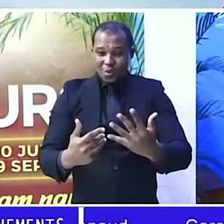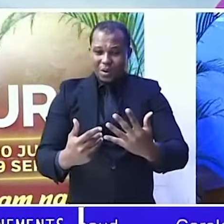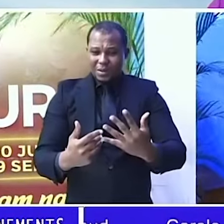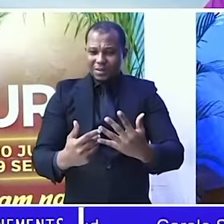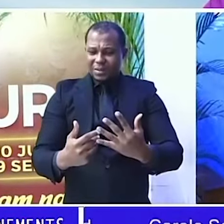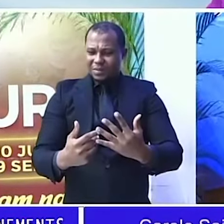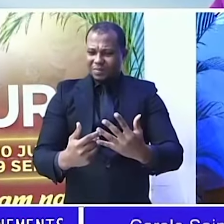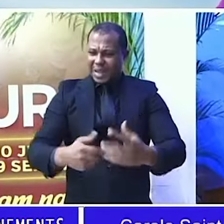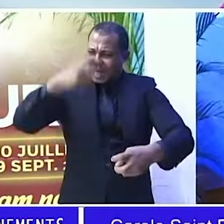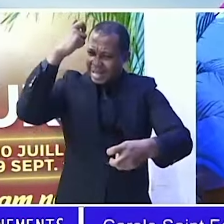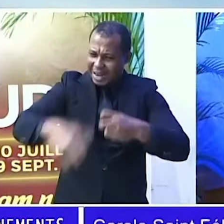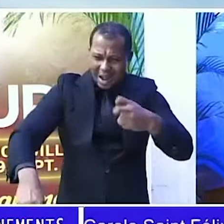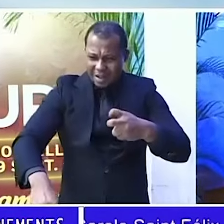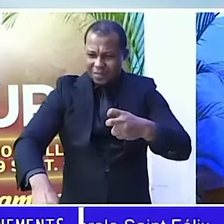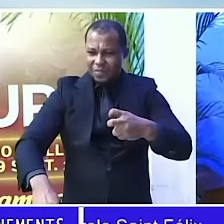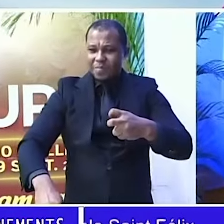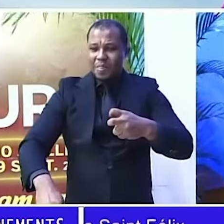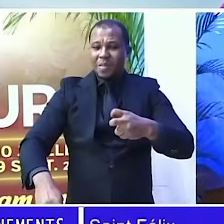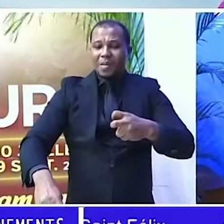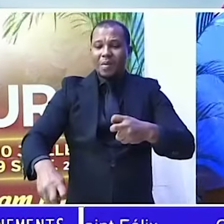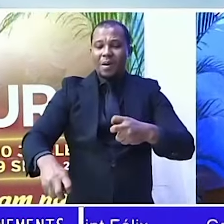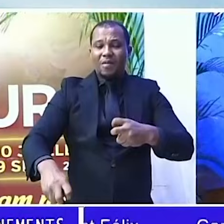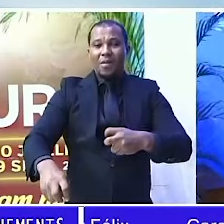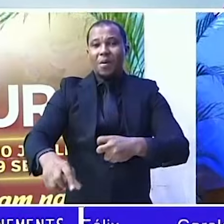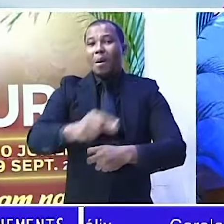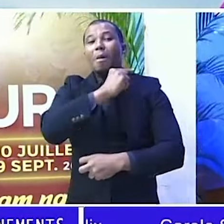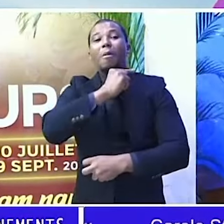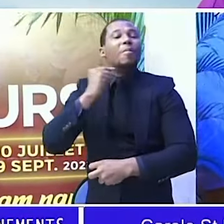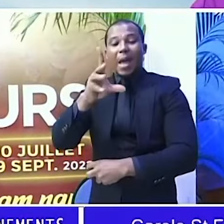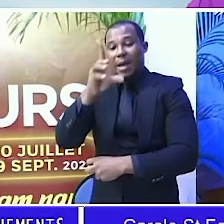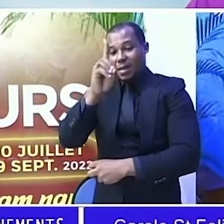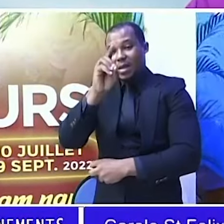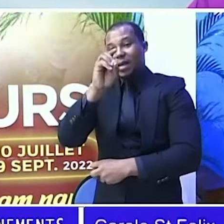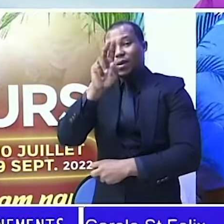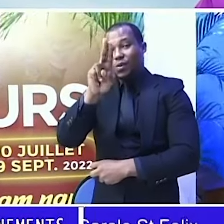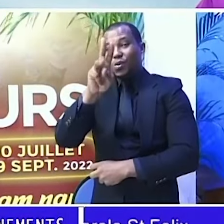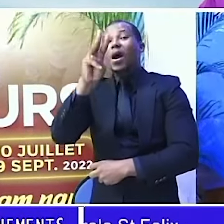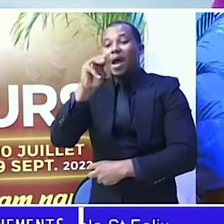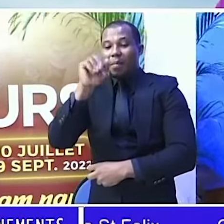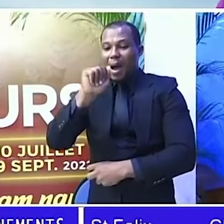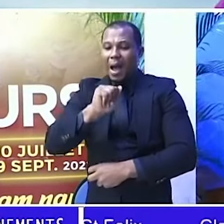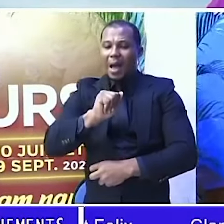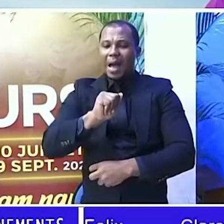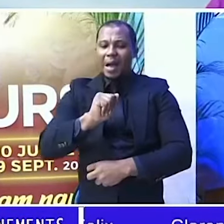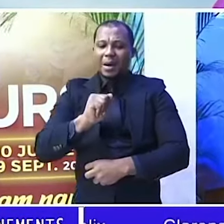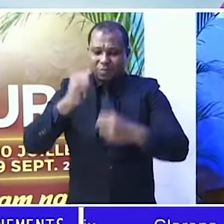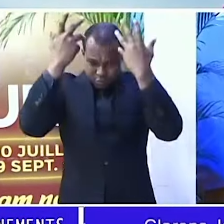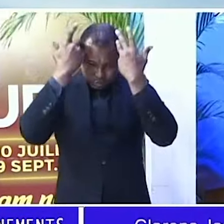boulait. Monseigneur a brûlé non seulement dans le col, il a brûlé également dans le visage.